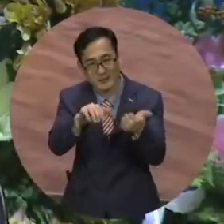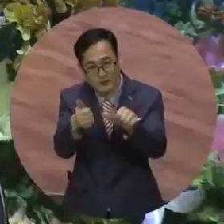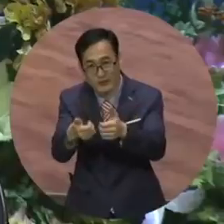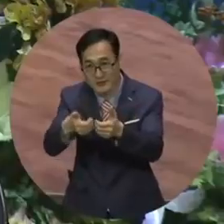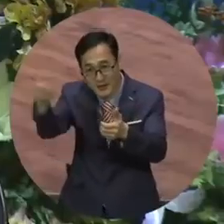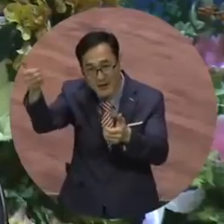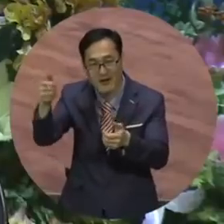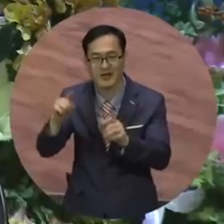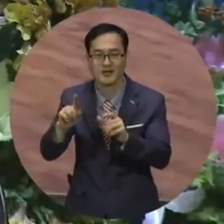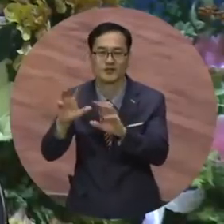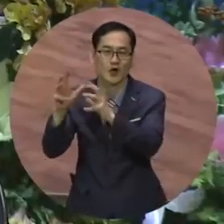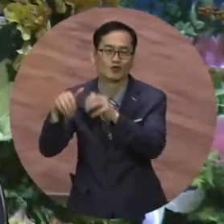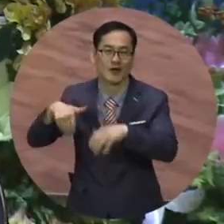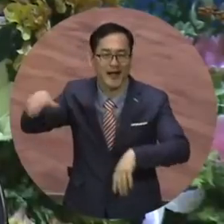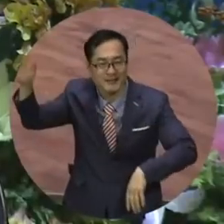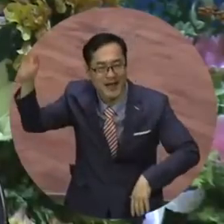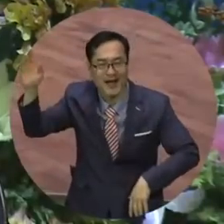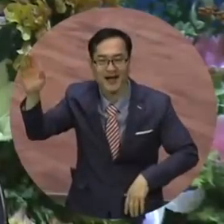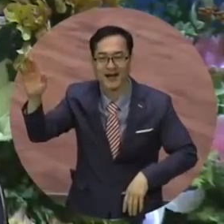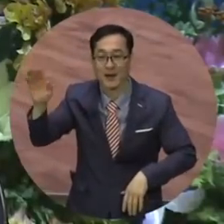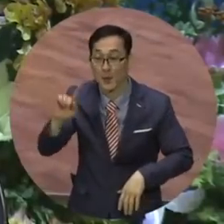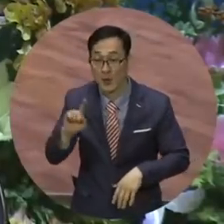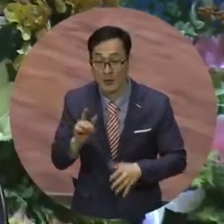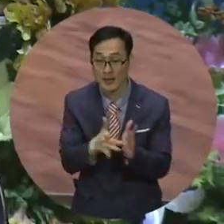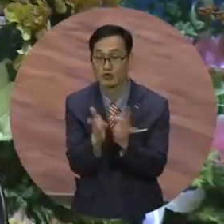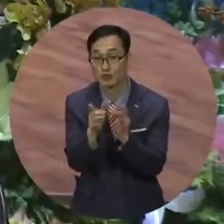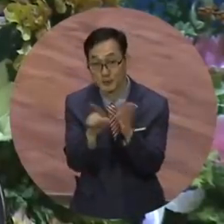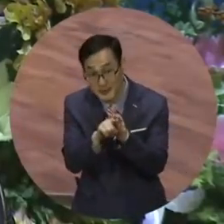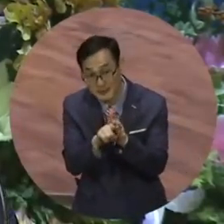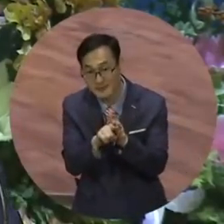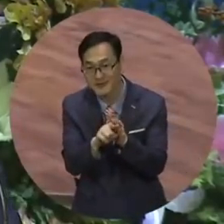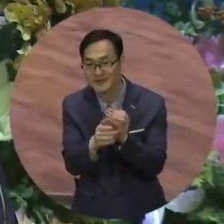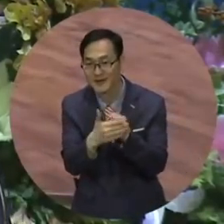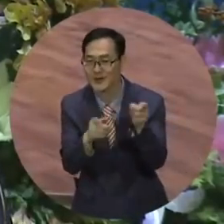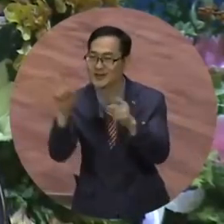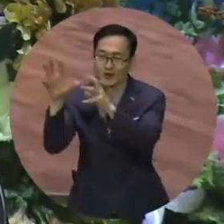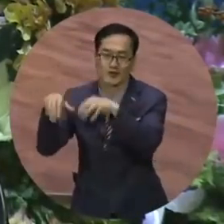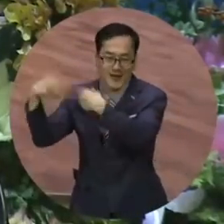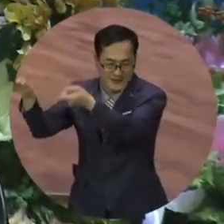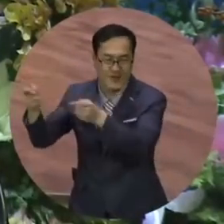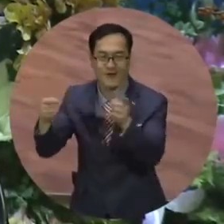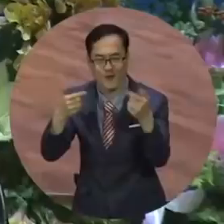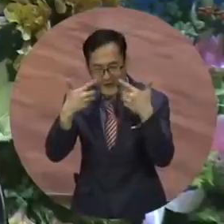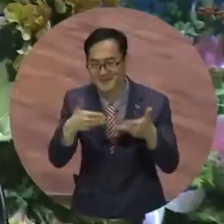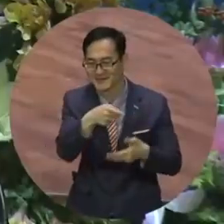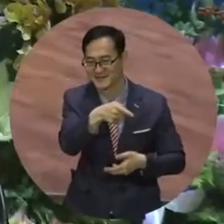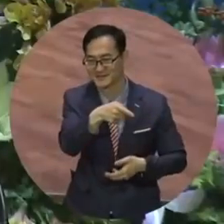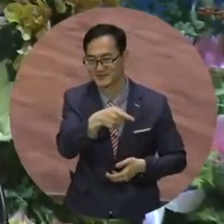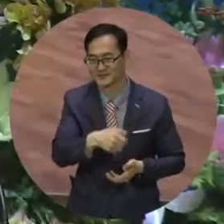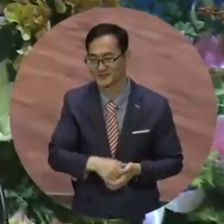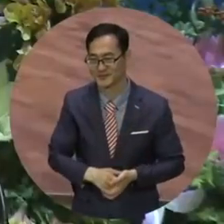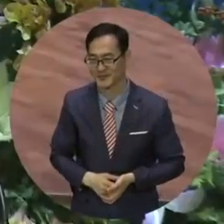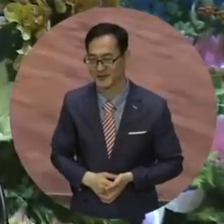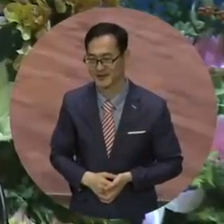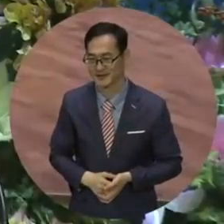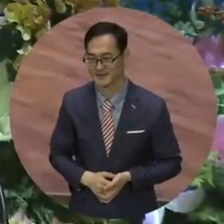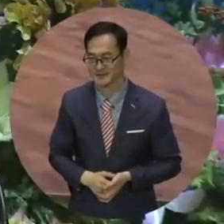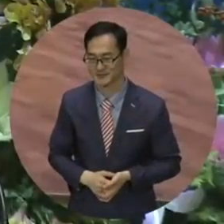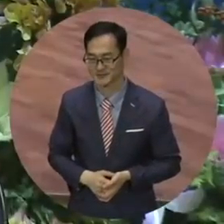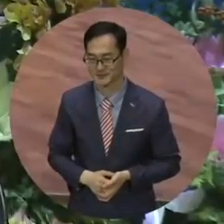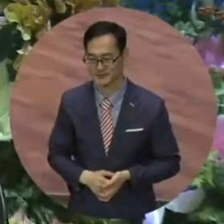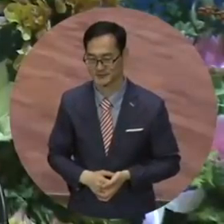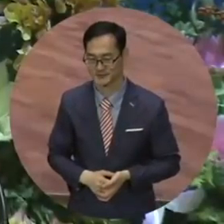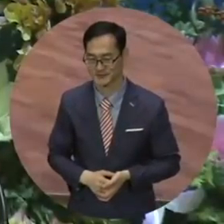그래 천국 보장됐어. 여러분 또 기도하면 천군수사가 보호해 주세요. 성도는요